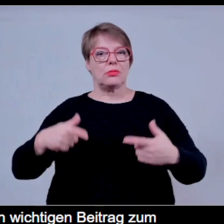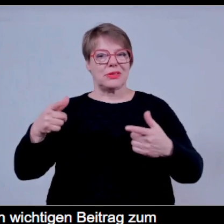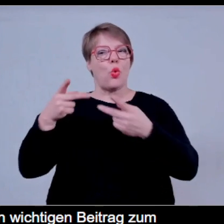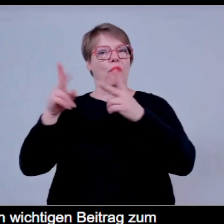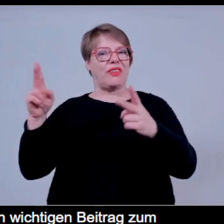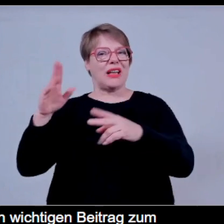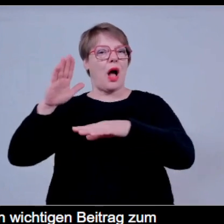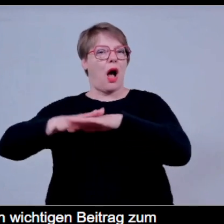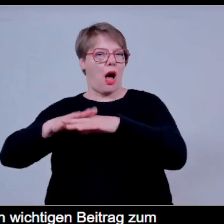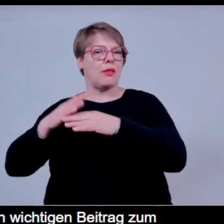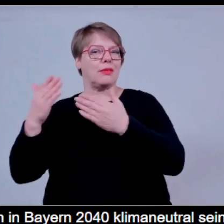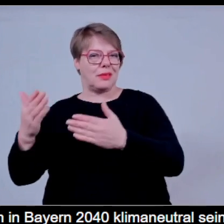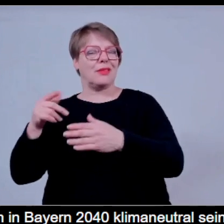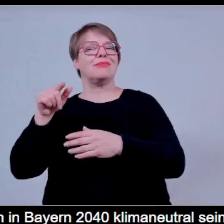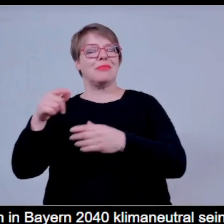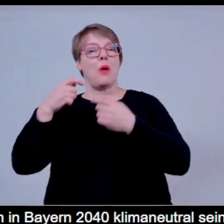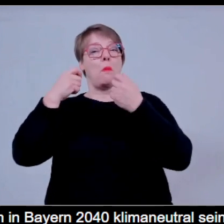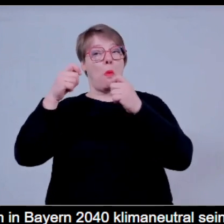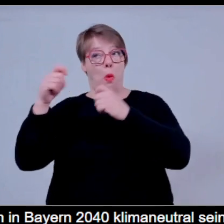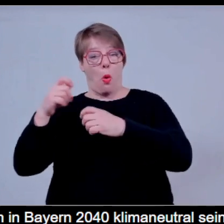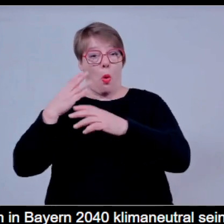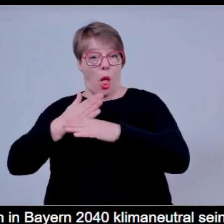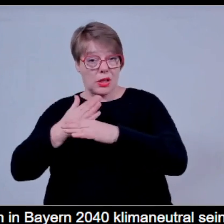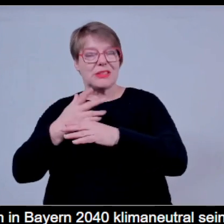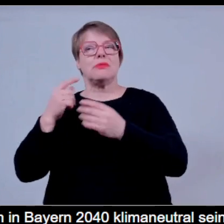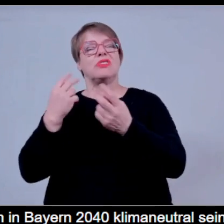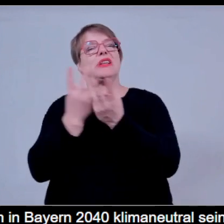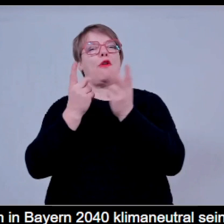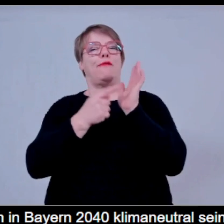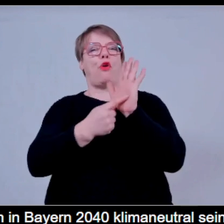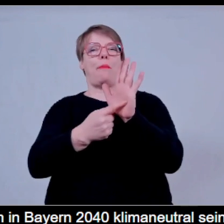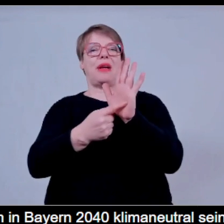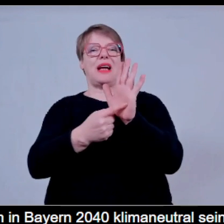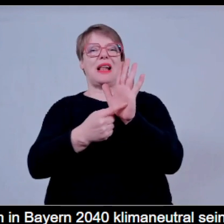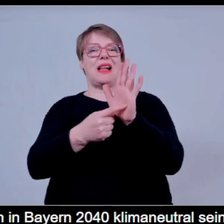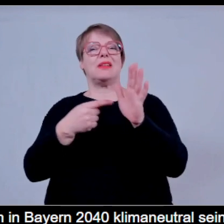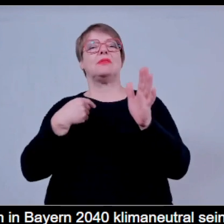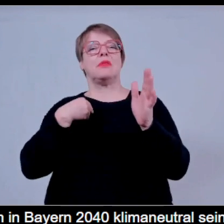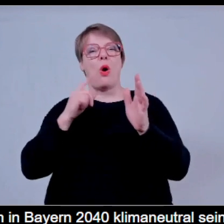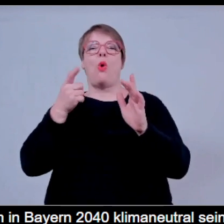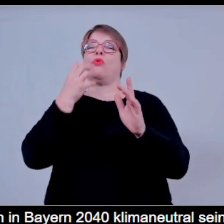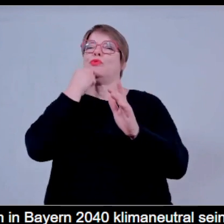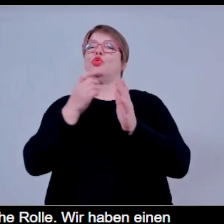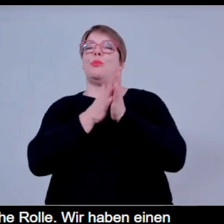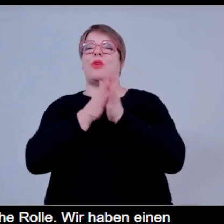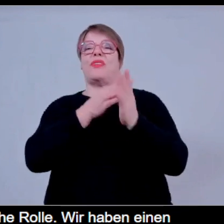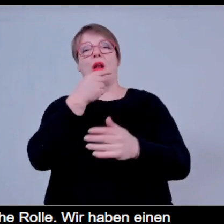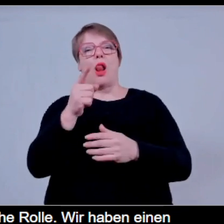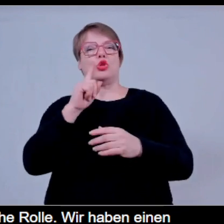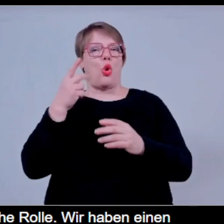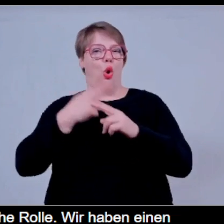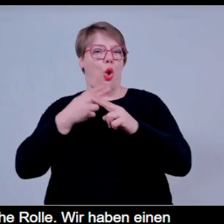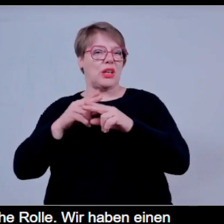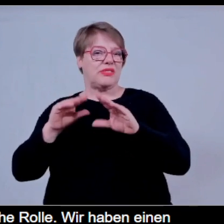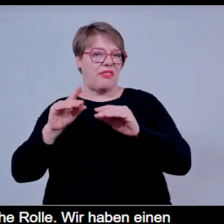von Gebäuden. Im Regierungsbezirk sollen zwei Preise entsprechend prämiert werden. Das Preisgeld ist schon stolz,